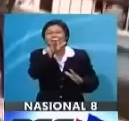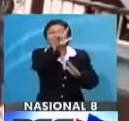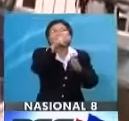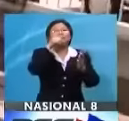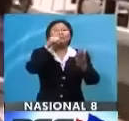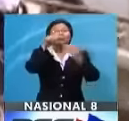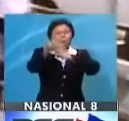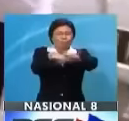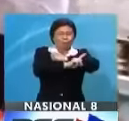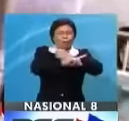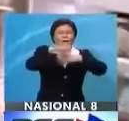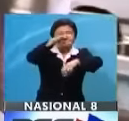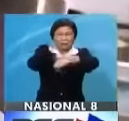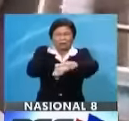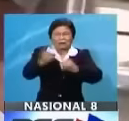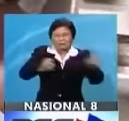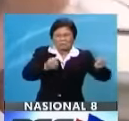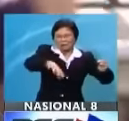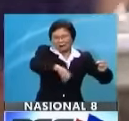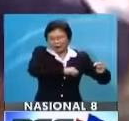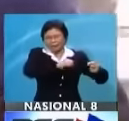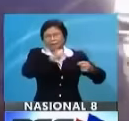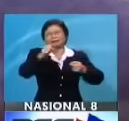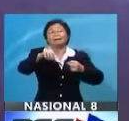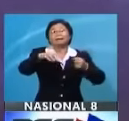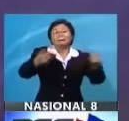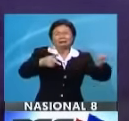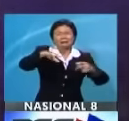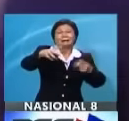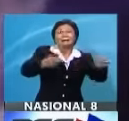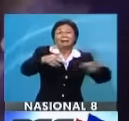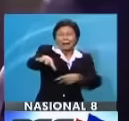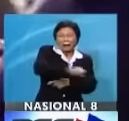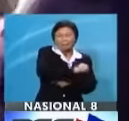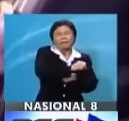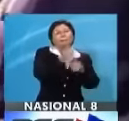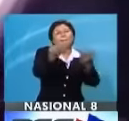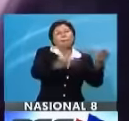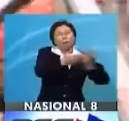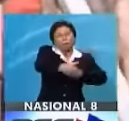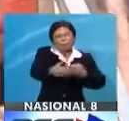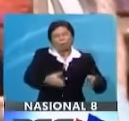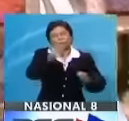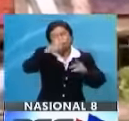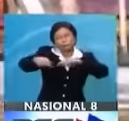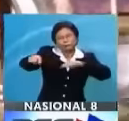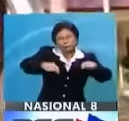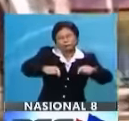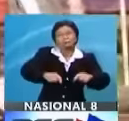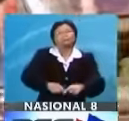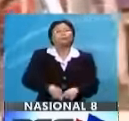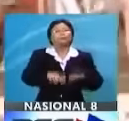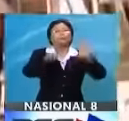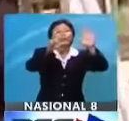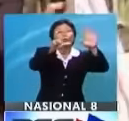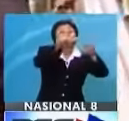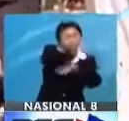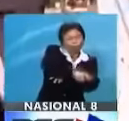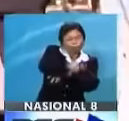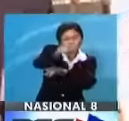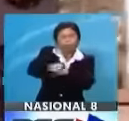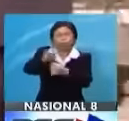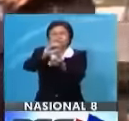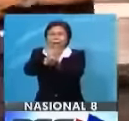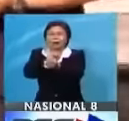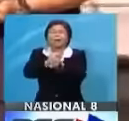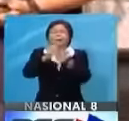tangkap. Keretanya disita dan dibawa balik ke balai trafik Kota Star untuk tindakan lanjut. Dia adalah antara 7 individu yang telah